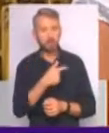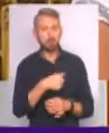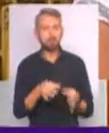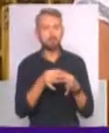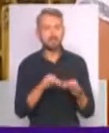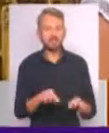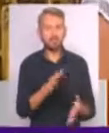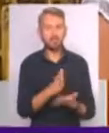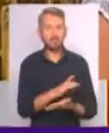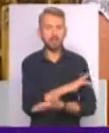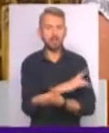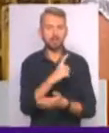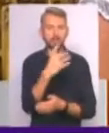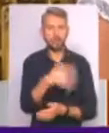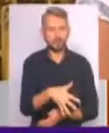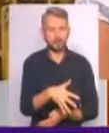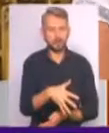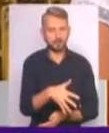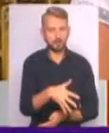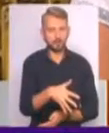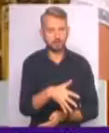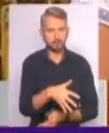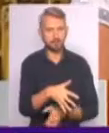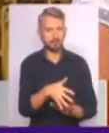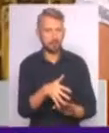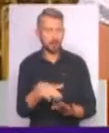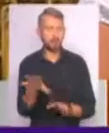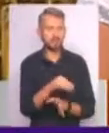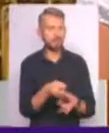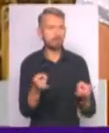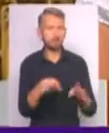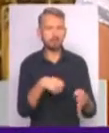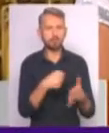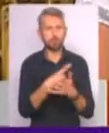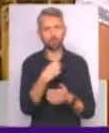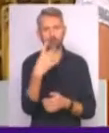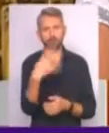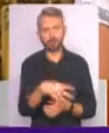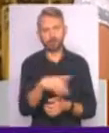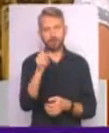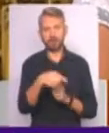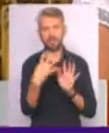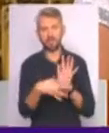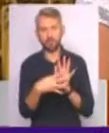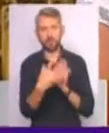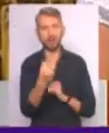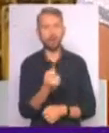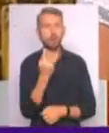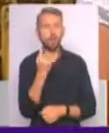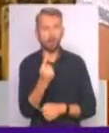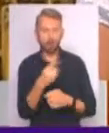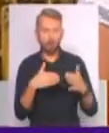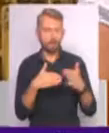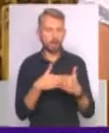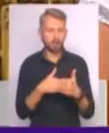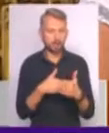позволяем иметь давление 150. Всем остальным до 140 на 90. И еще одно